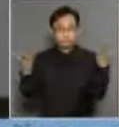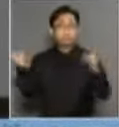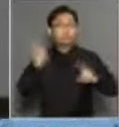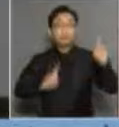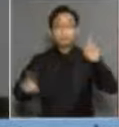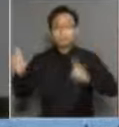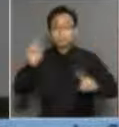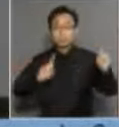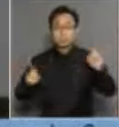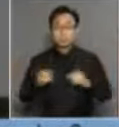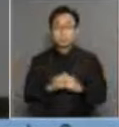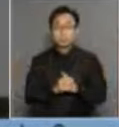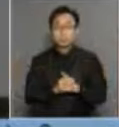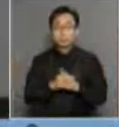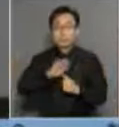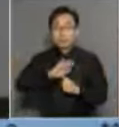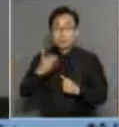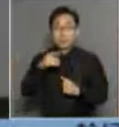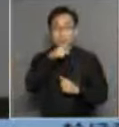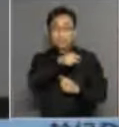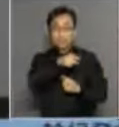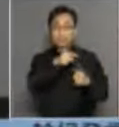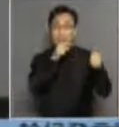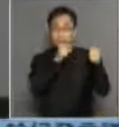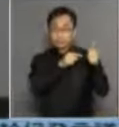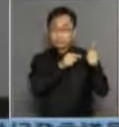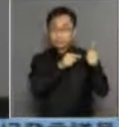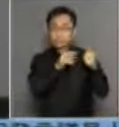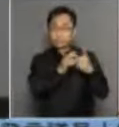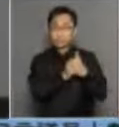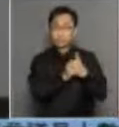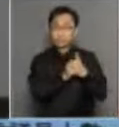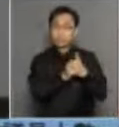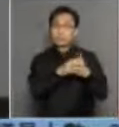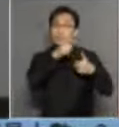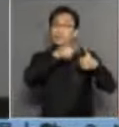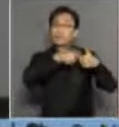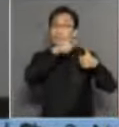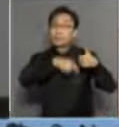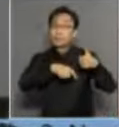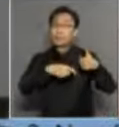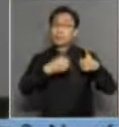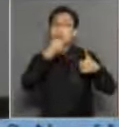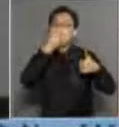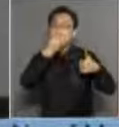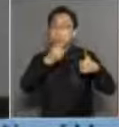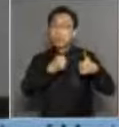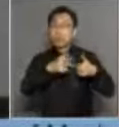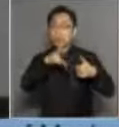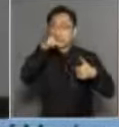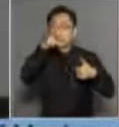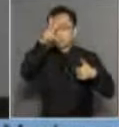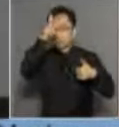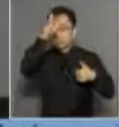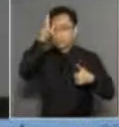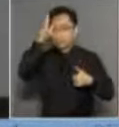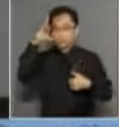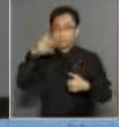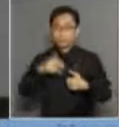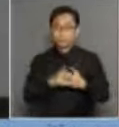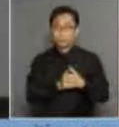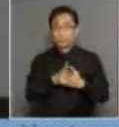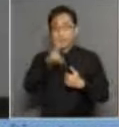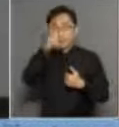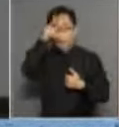，OK。但是你归为香港特别行政区行